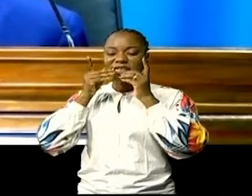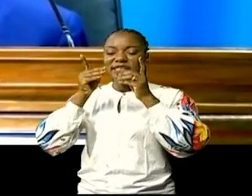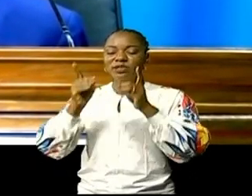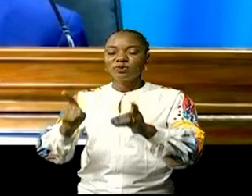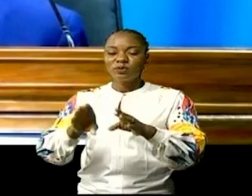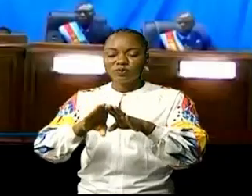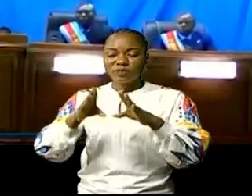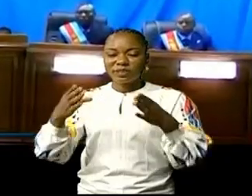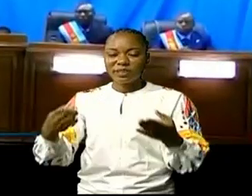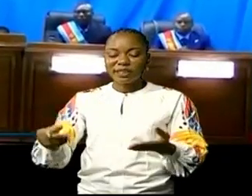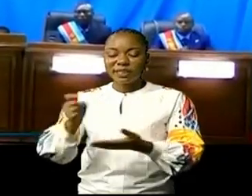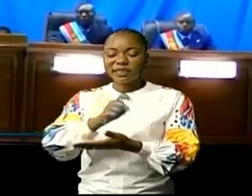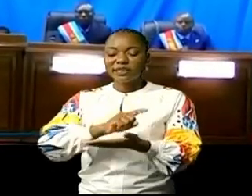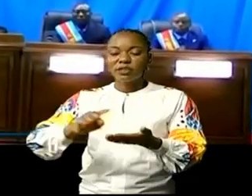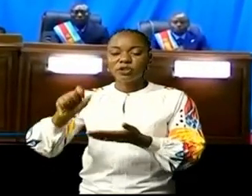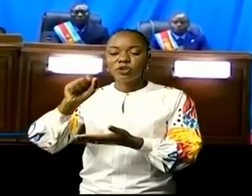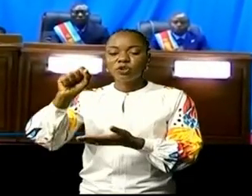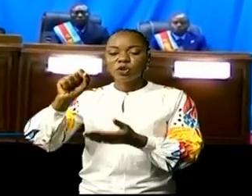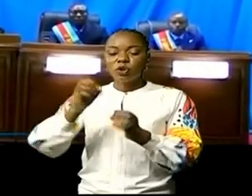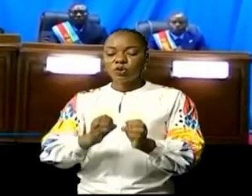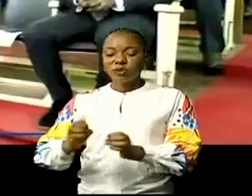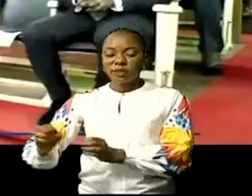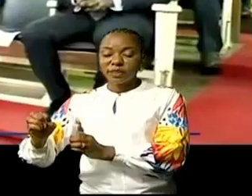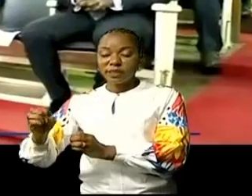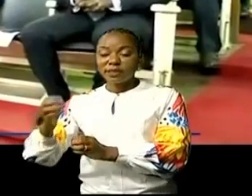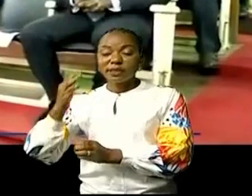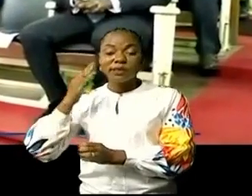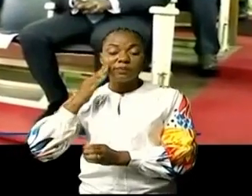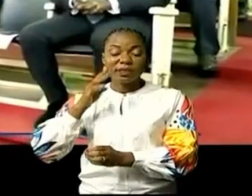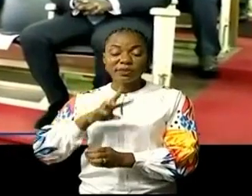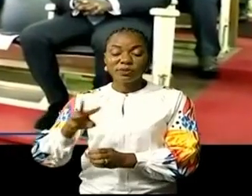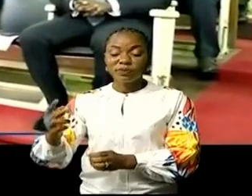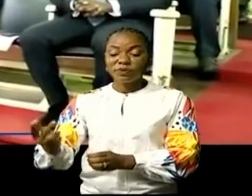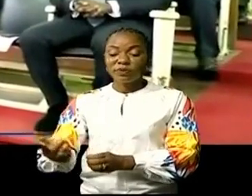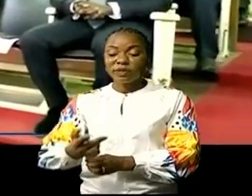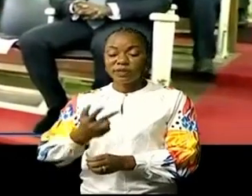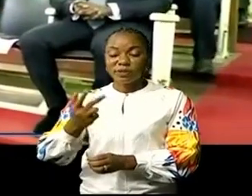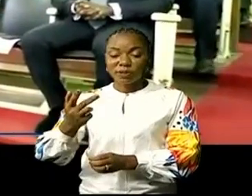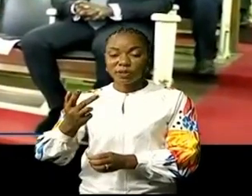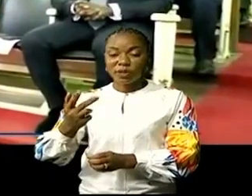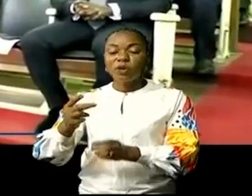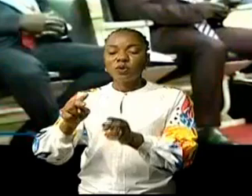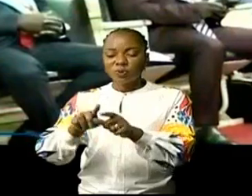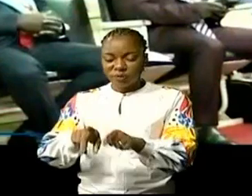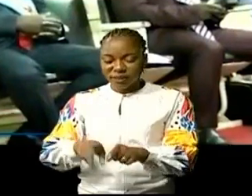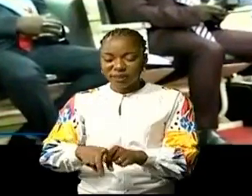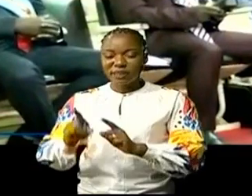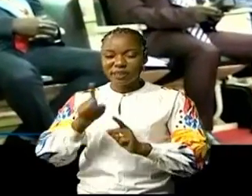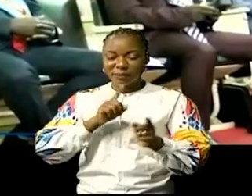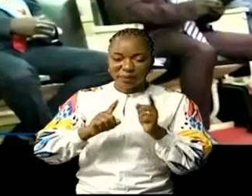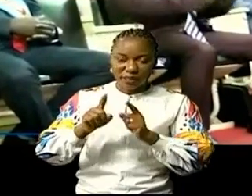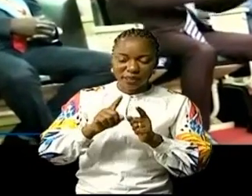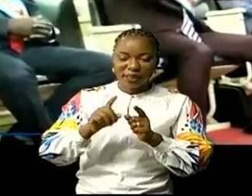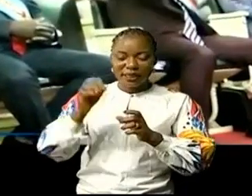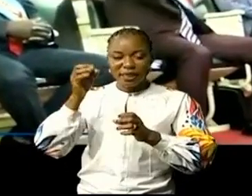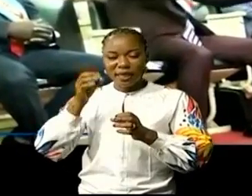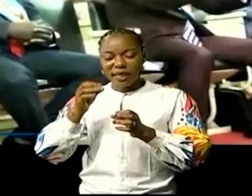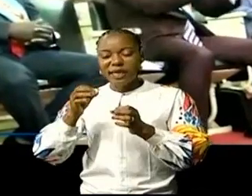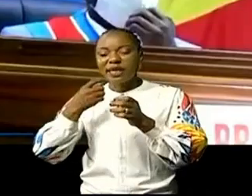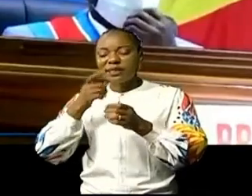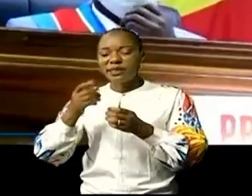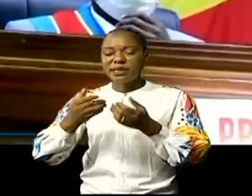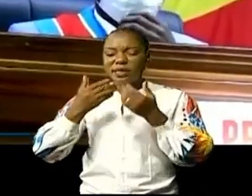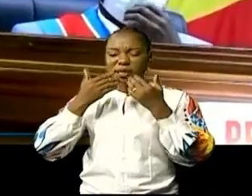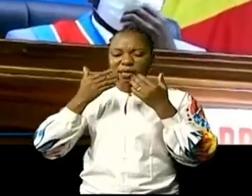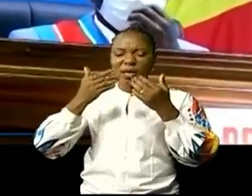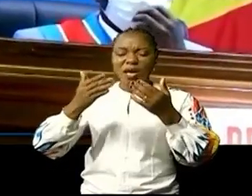de la session ordinaire de mars 2022, englobant l'actualité ainsi que les activités de l'intercession. Pour ce faire, il a tout d'abord rendu un